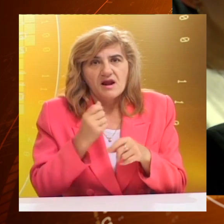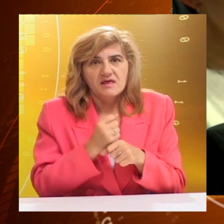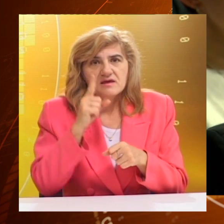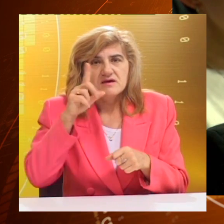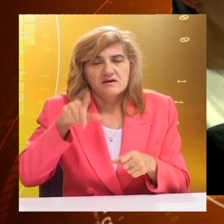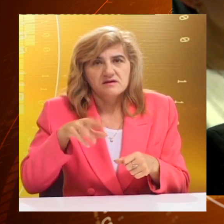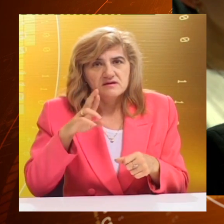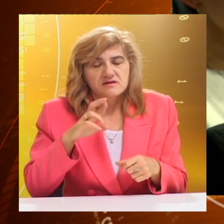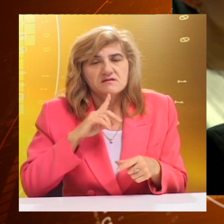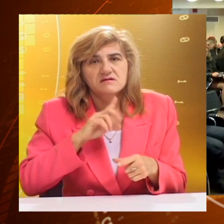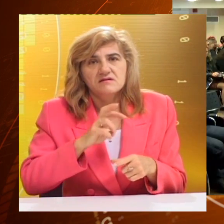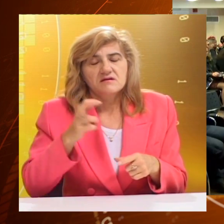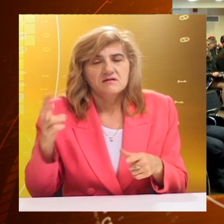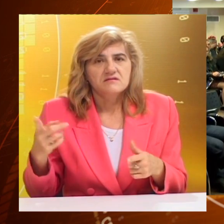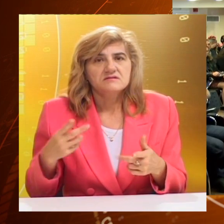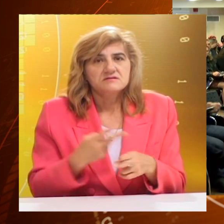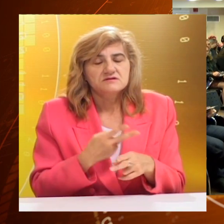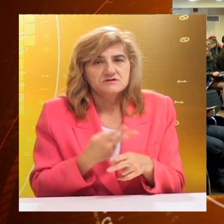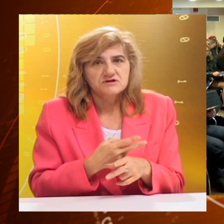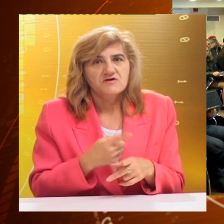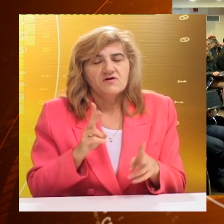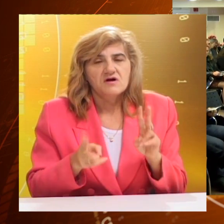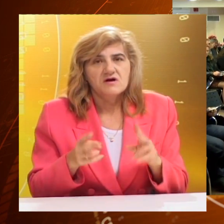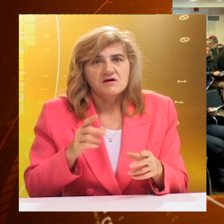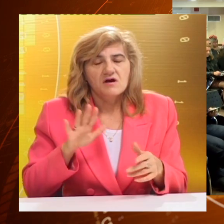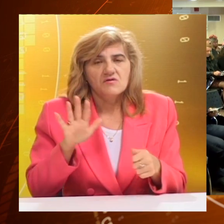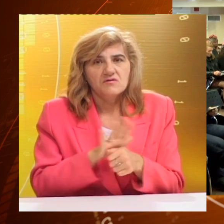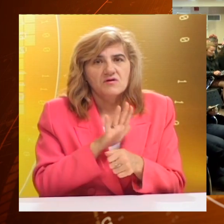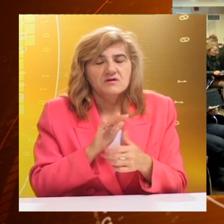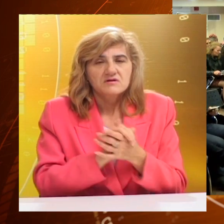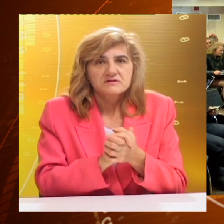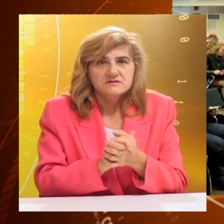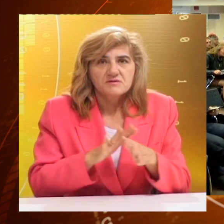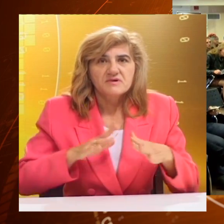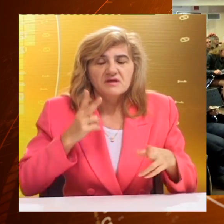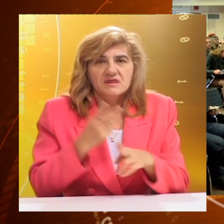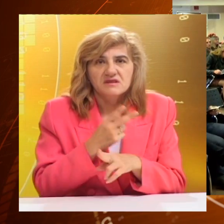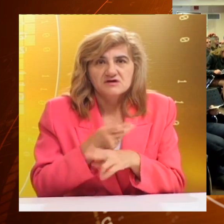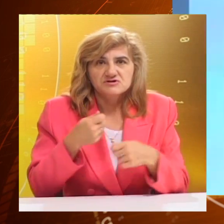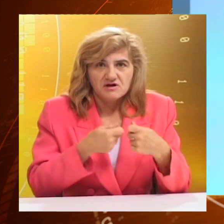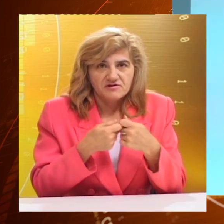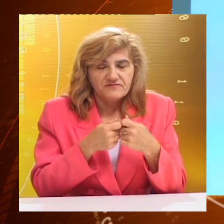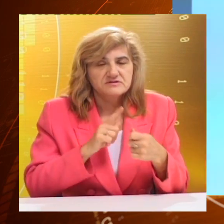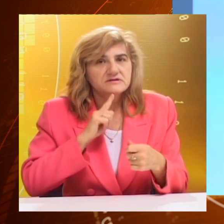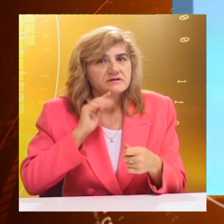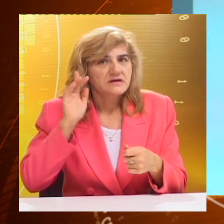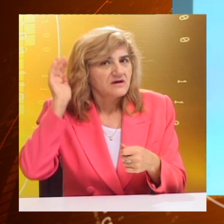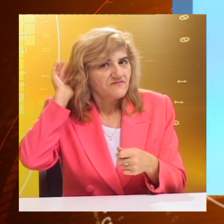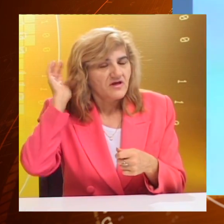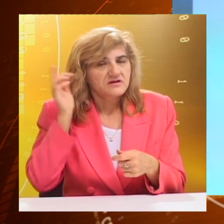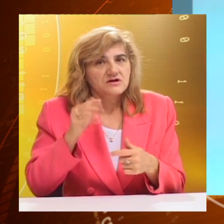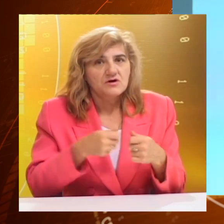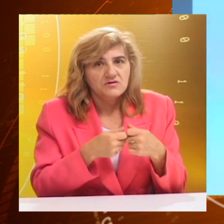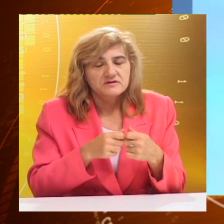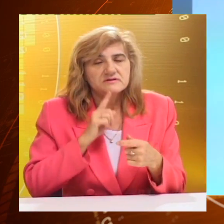nestalom decom, prosečnom profilu pedofila i mehanizmima za njihovo otkrivanje, kao i o neophodnosti saradnje državnih institucija i